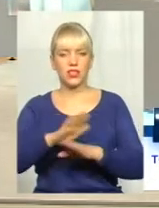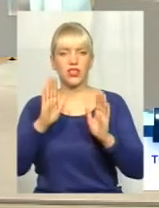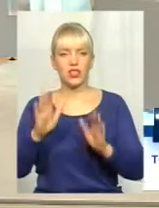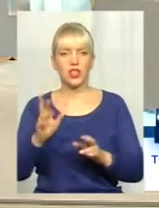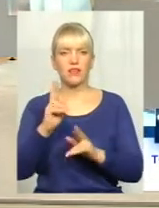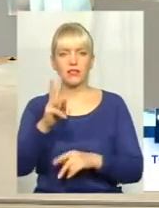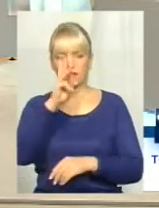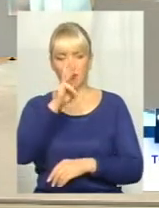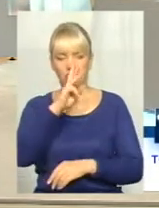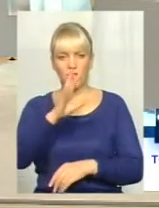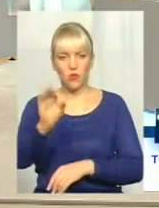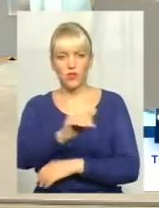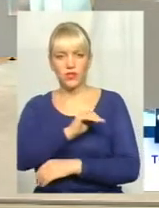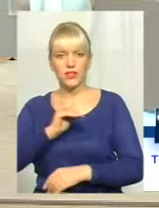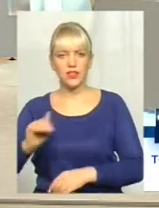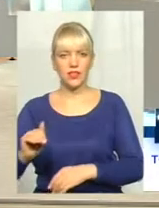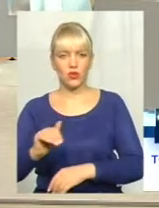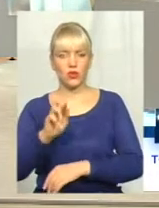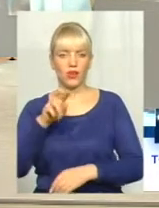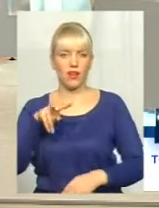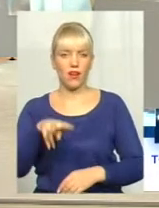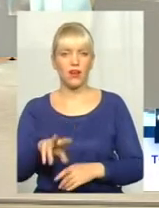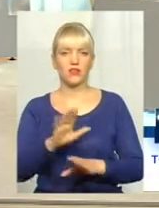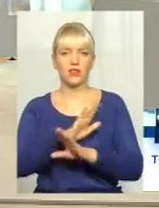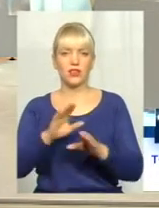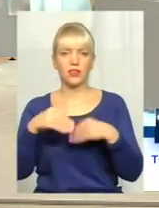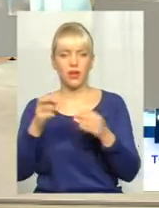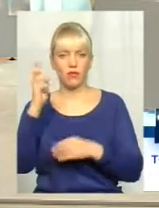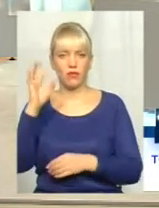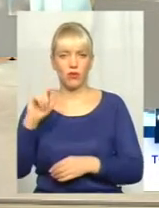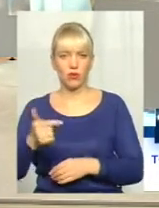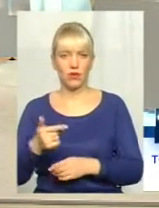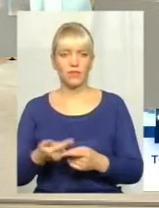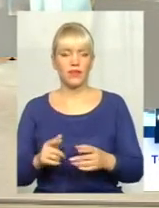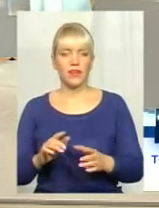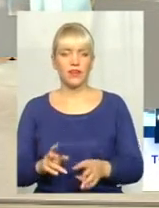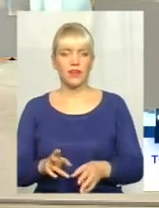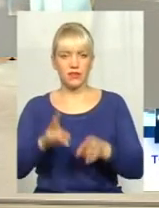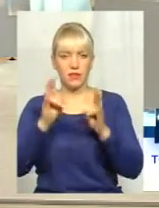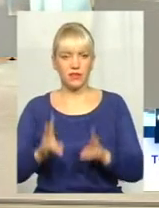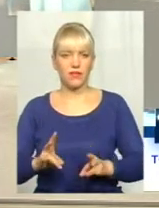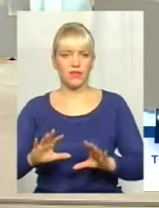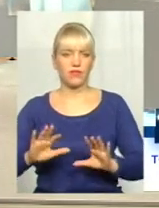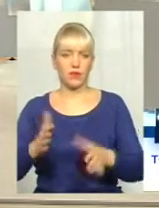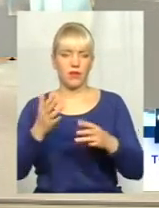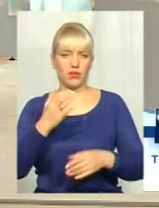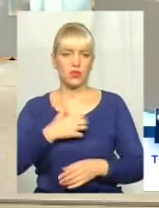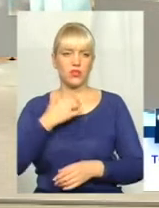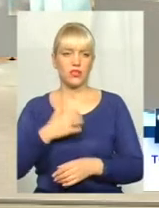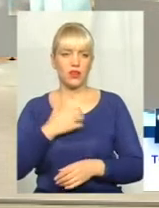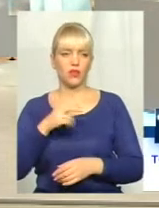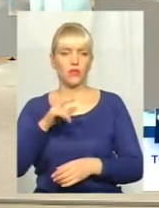зарплати офіційного, лікарняного, і не дай Бог в випадку якогось страхового